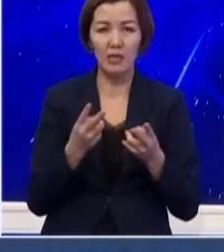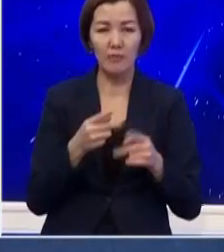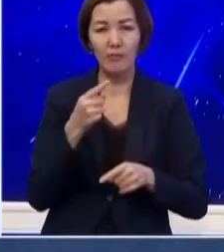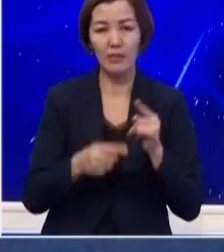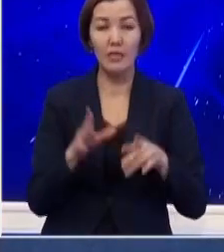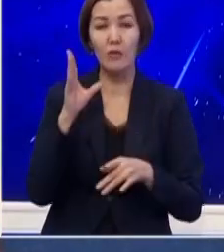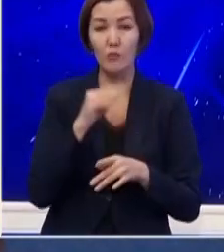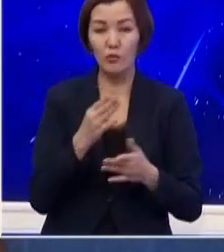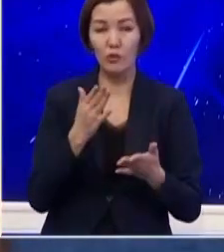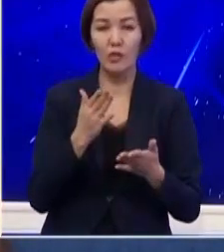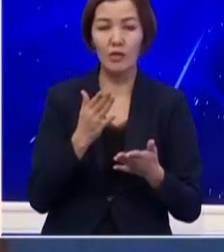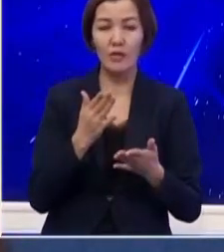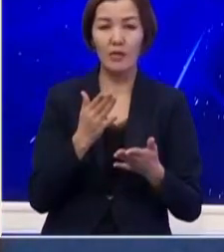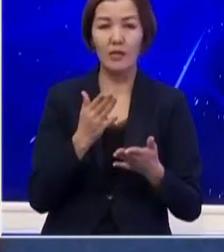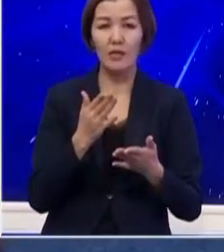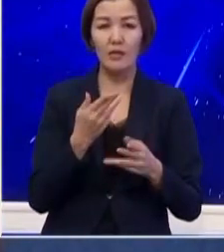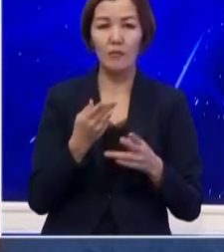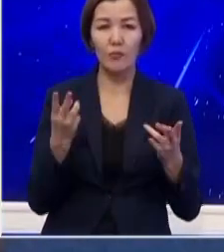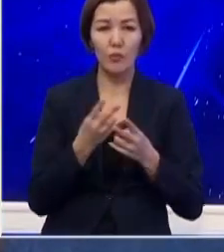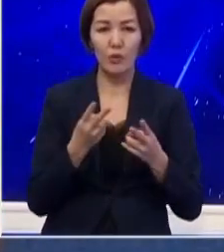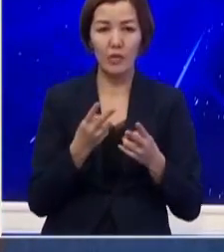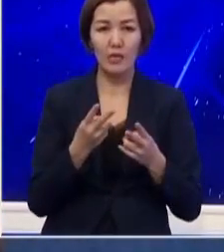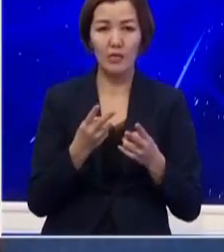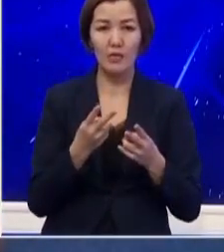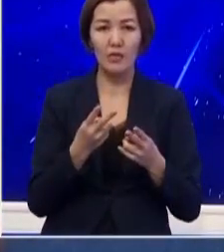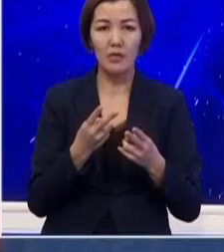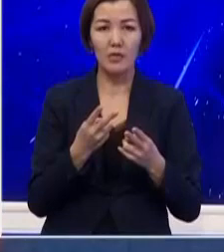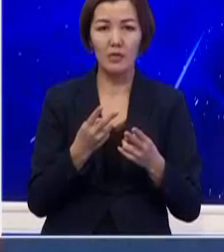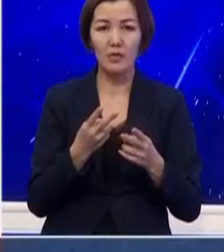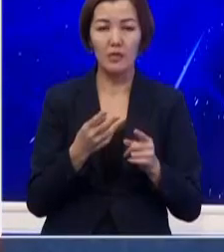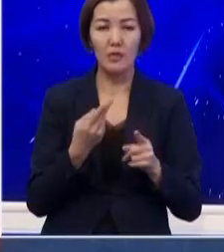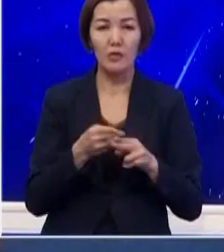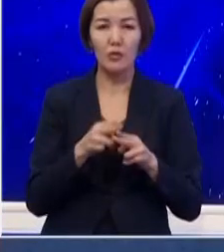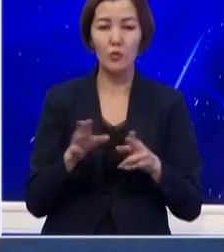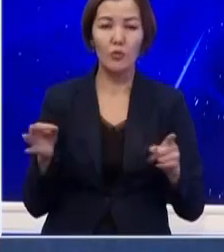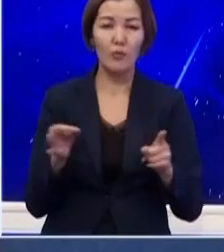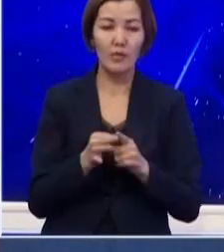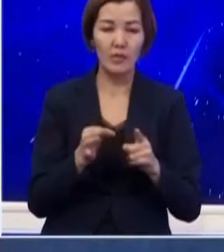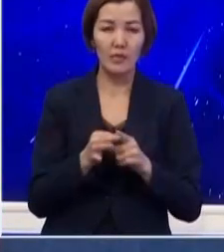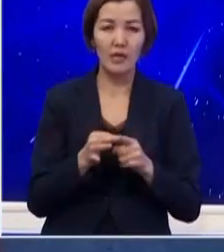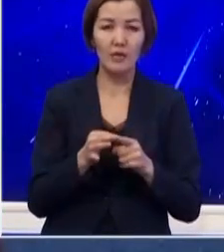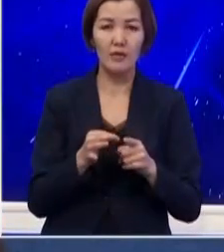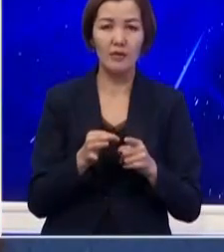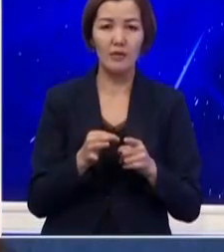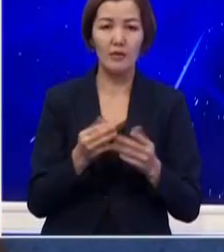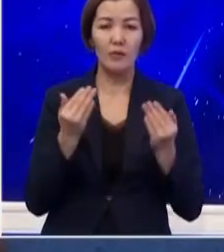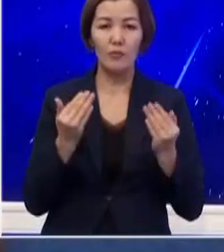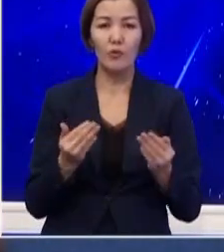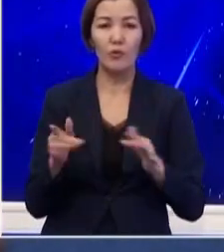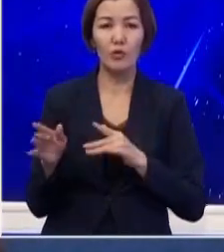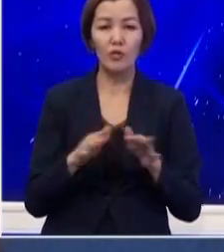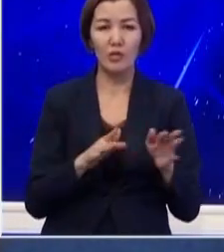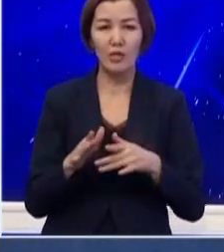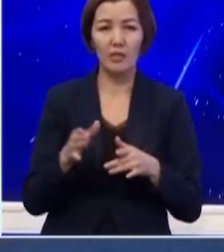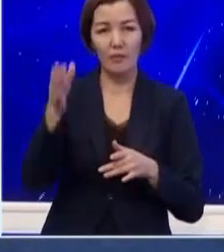бәсекеге қабілетті болу керек. Сол мақсатта әріптестеріміз өздерін бүгінгі